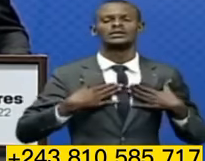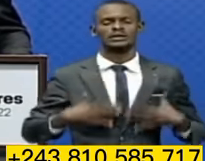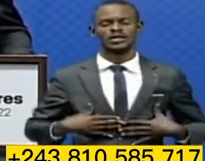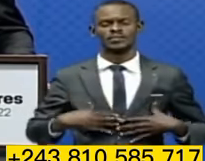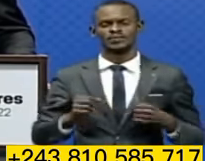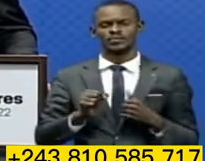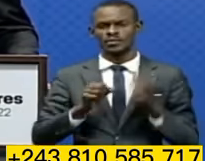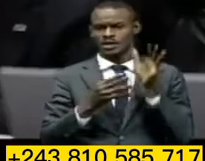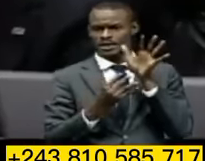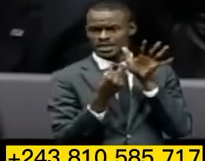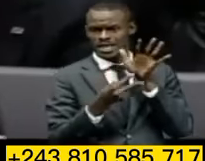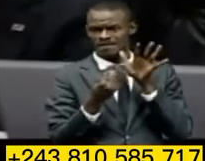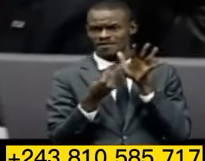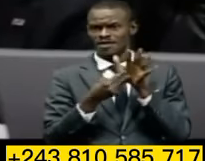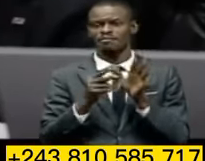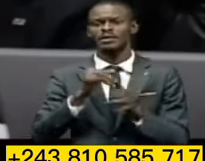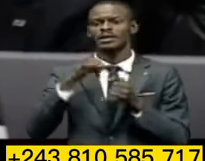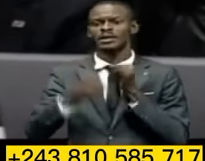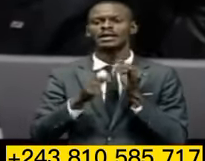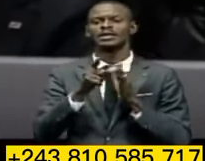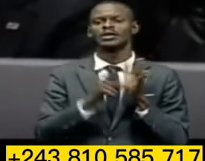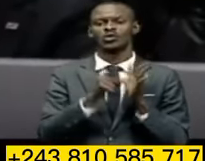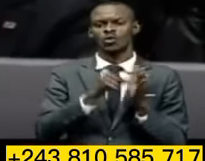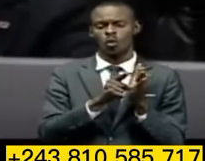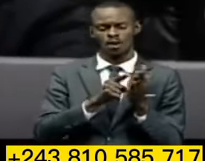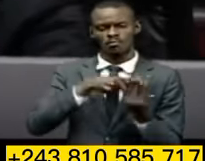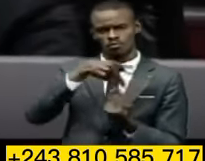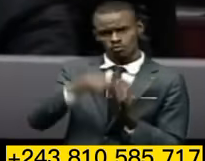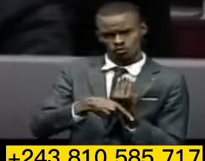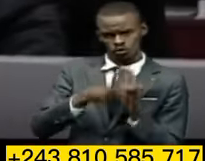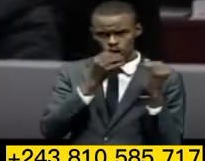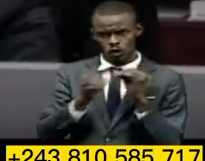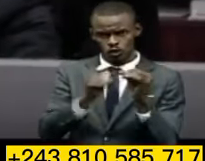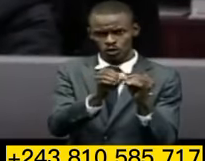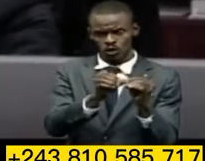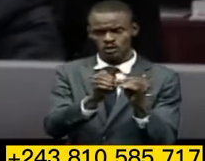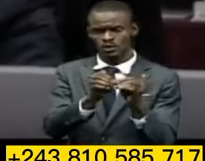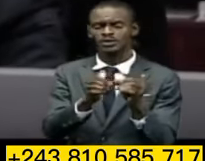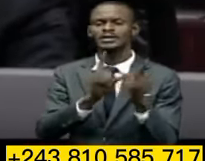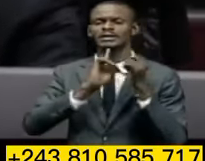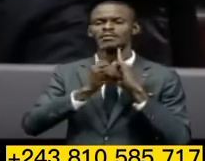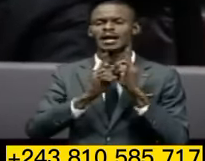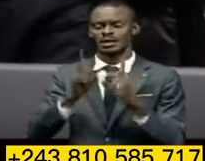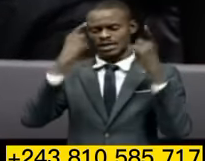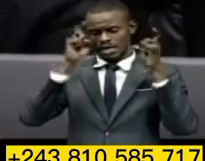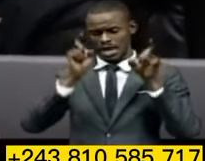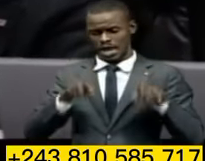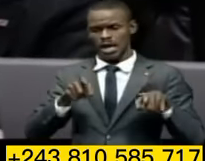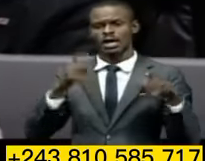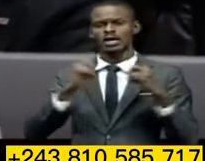neuvième et dernier texte apporté sur le projet d'ordonnance portant approbation de l'accord de don numéro